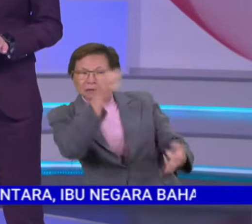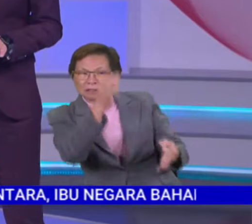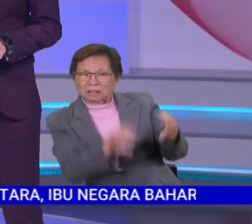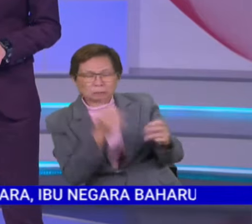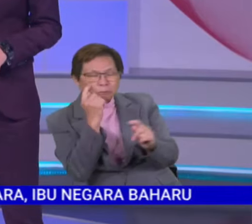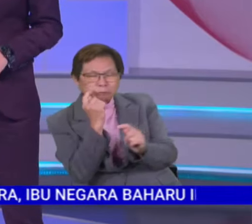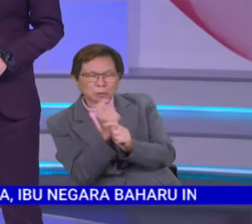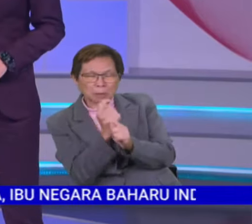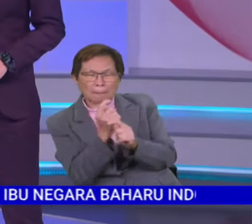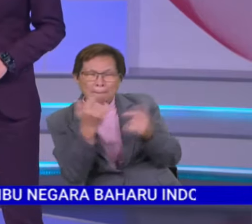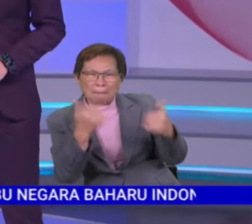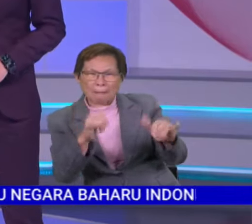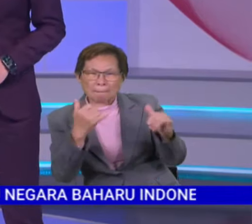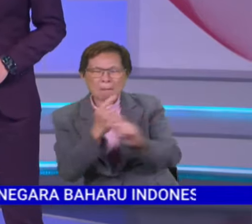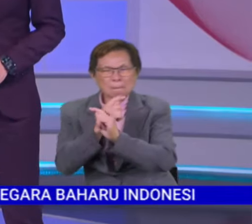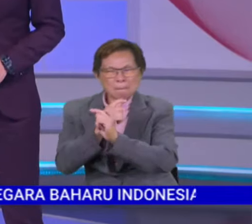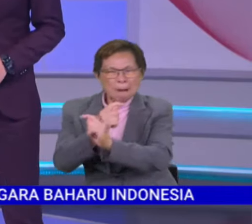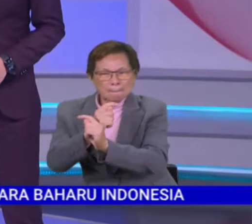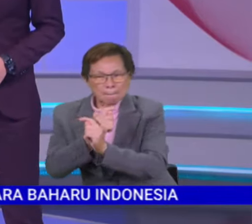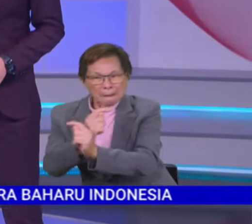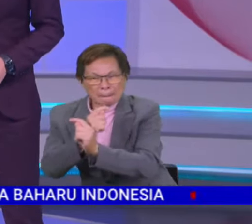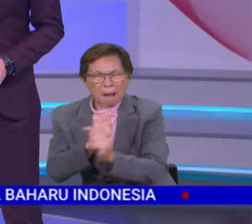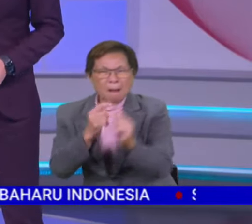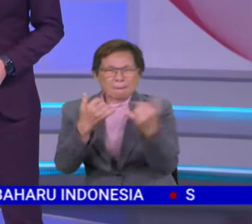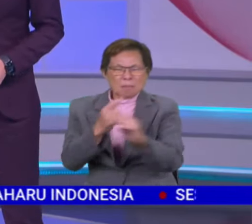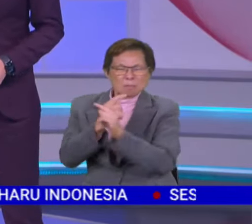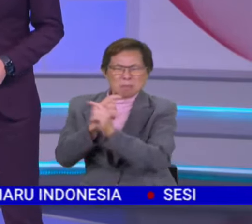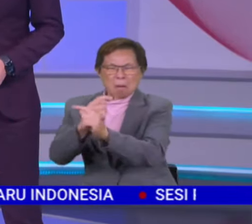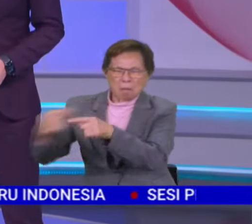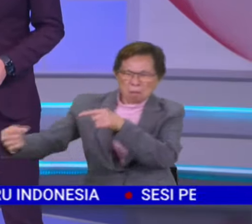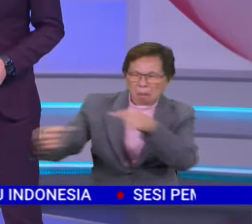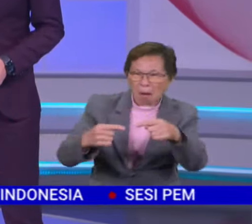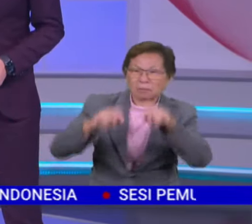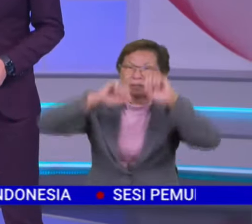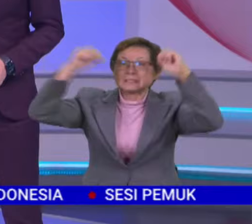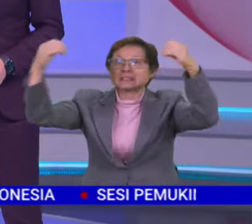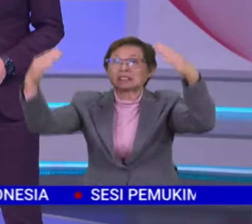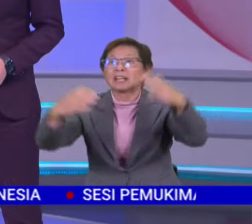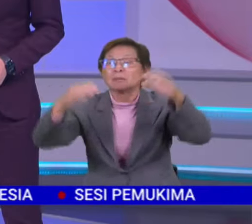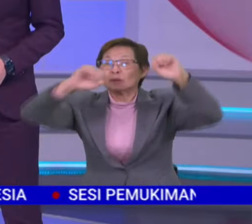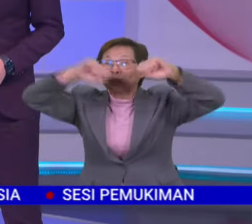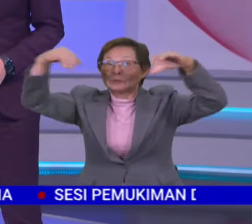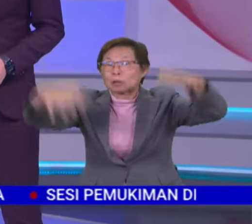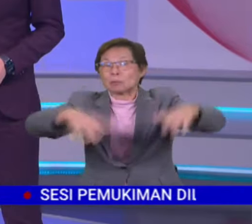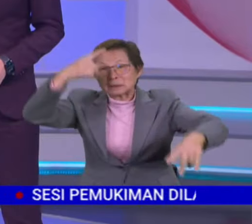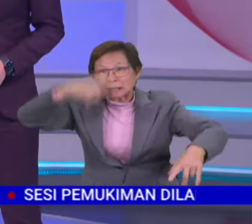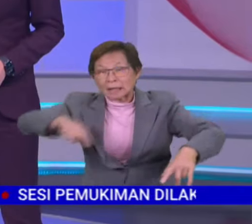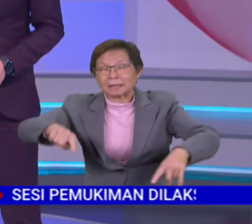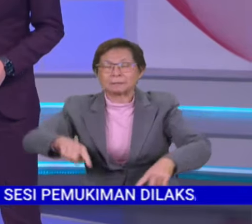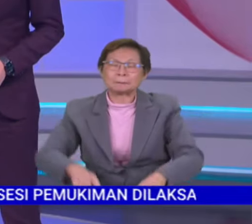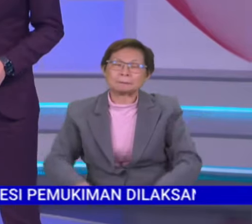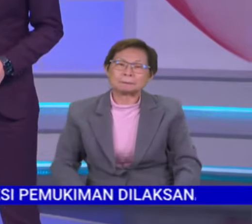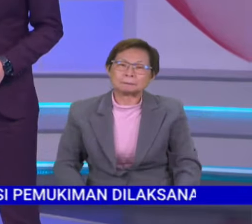sekiranya kekal bermain secara bertahan pada pertembungan di Stadium Tamasat di wilayah Patum Thani